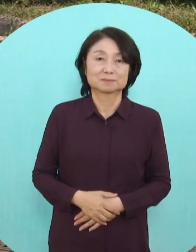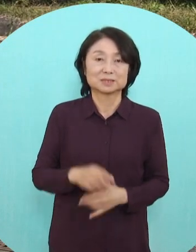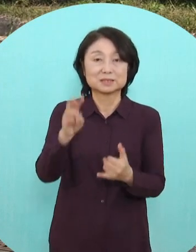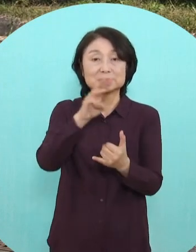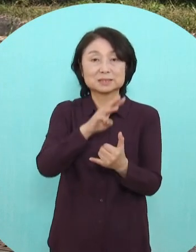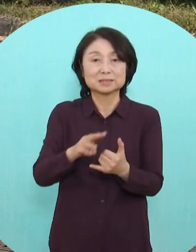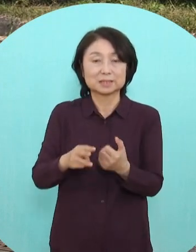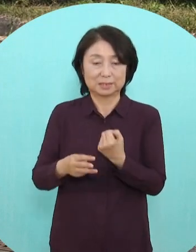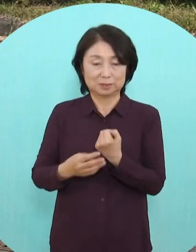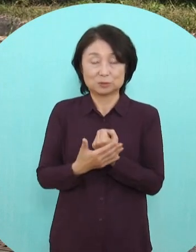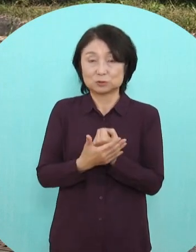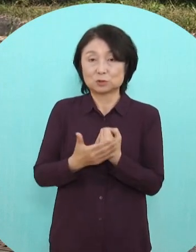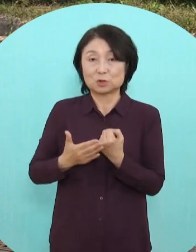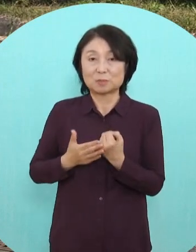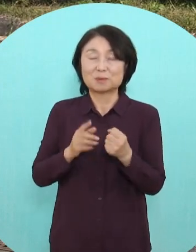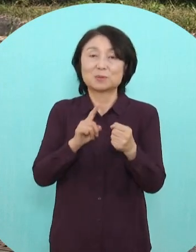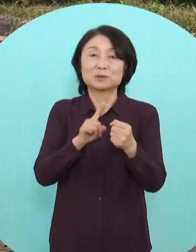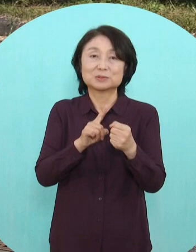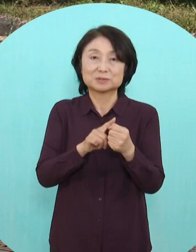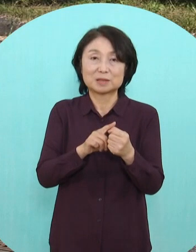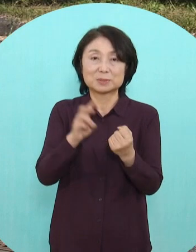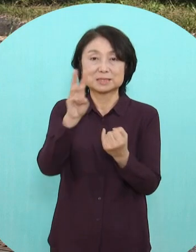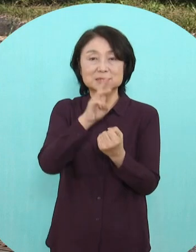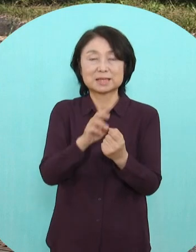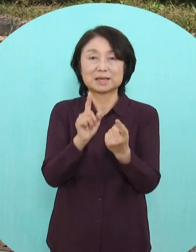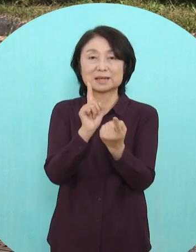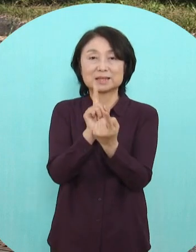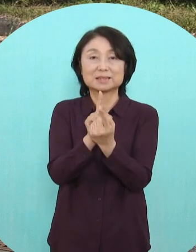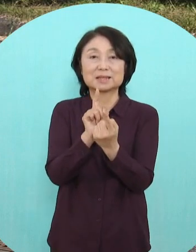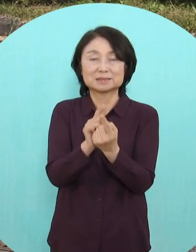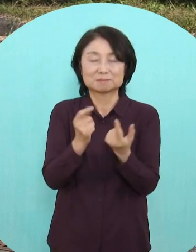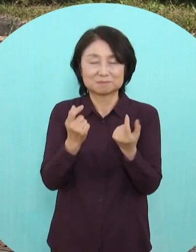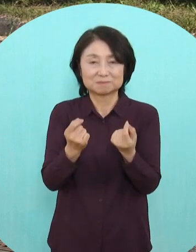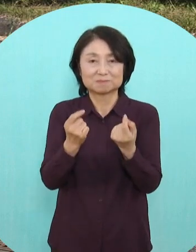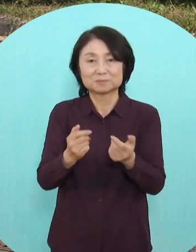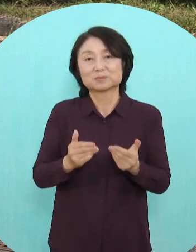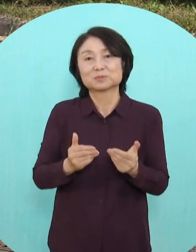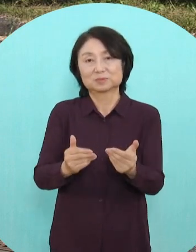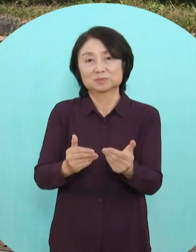災害から命を守るため、災害対策をしっかりして